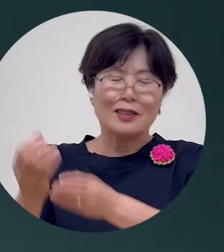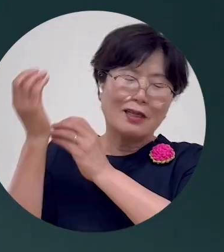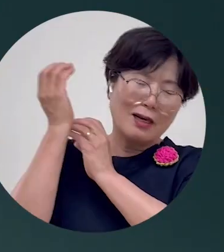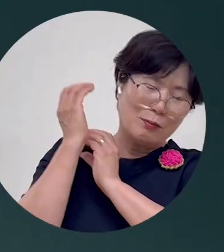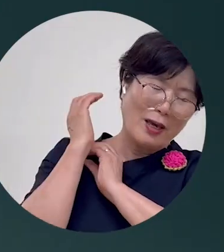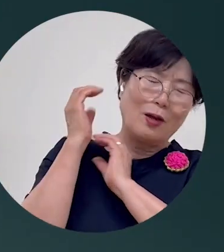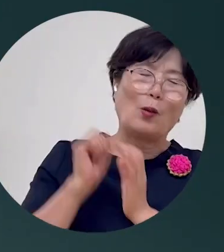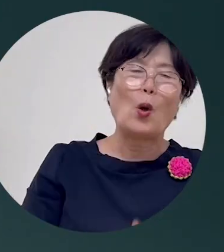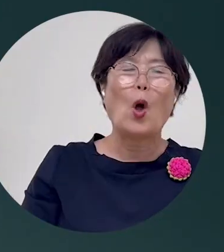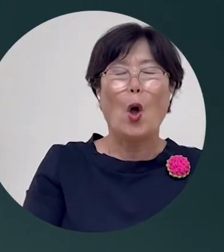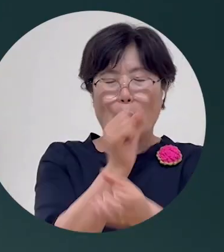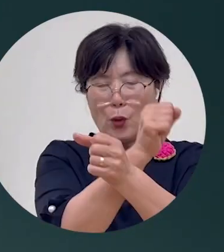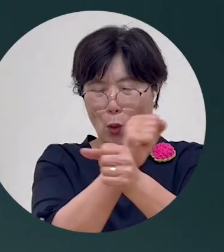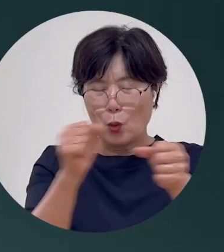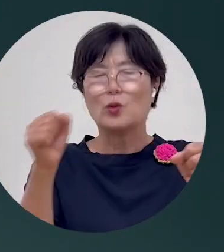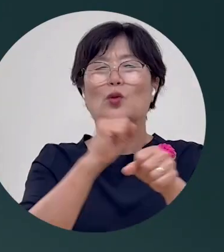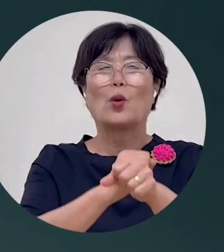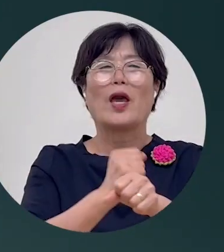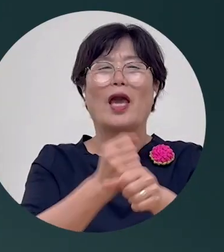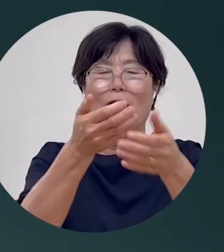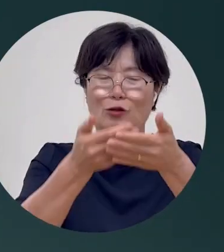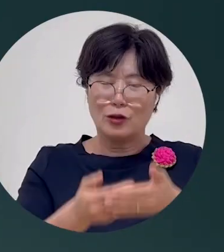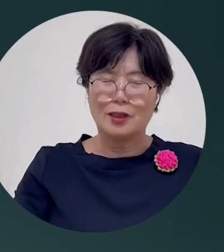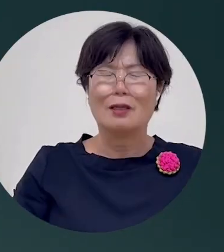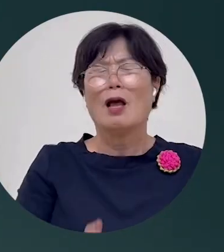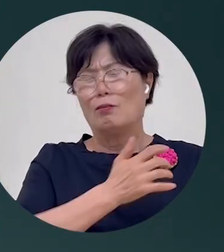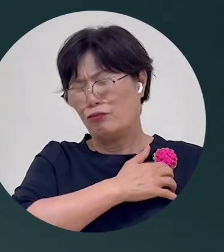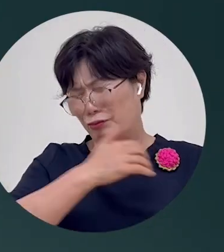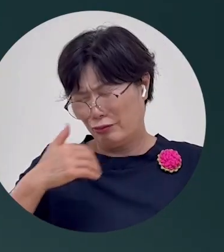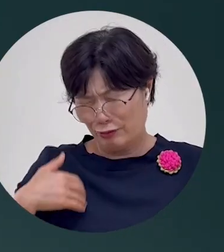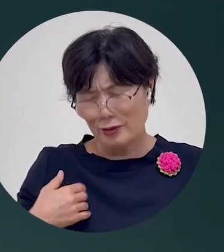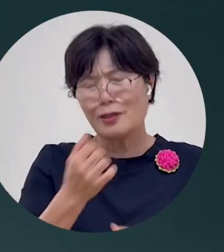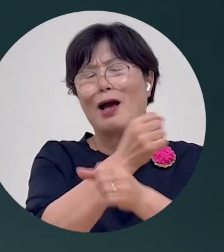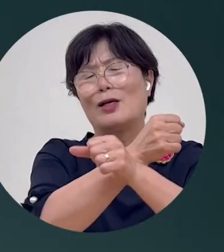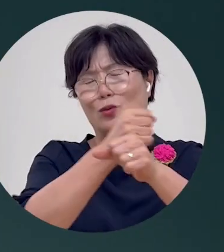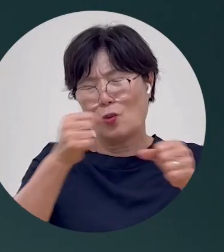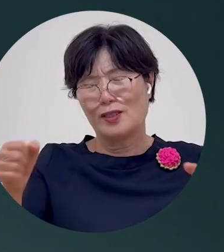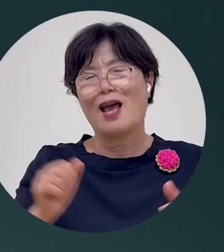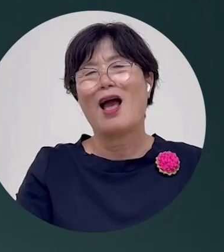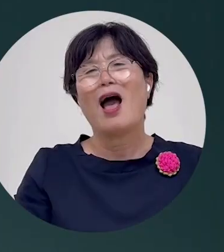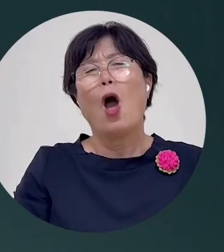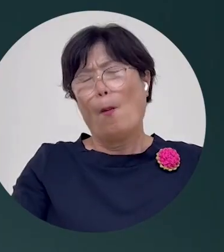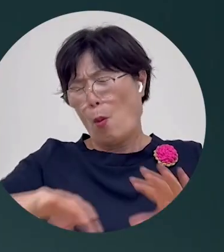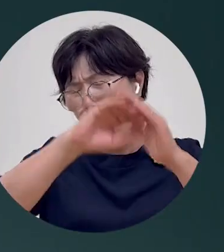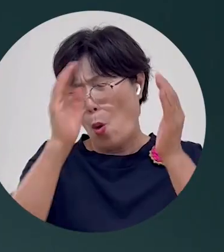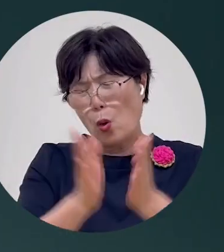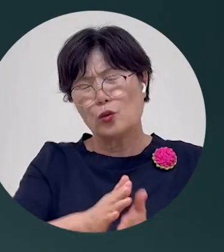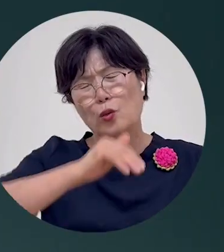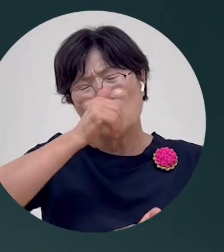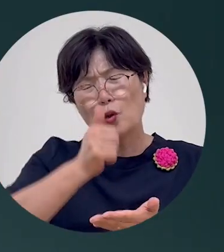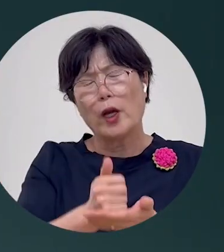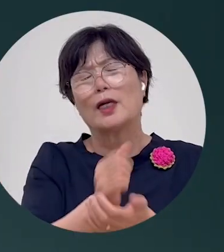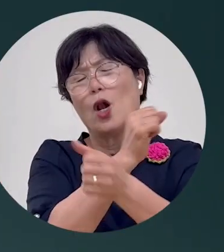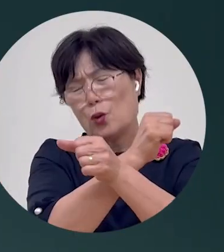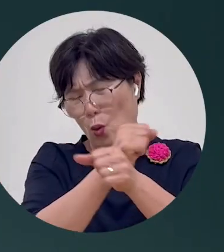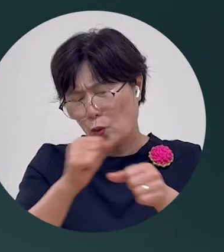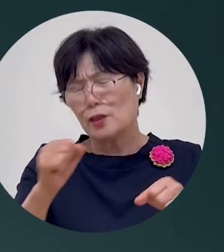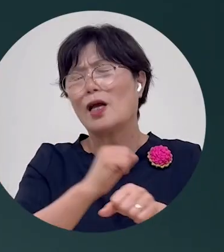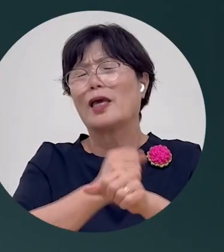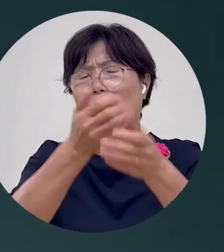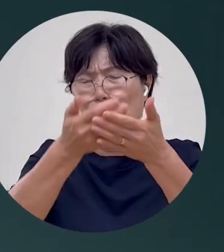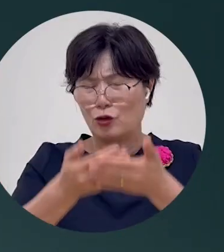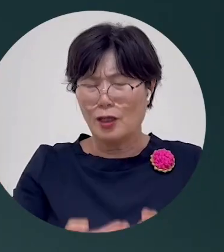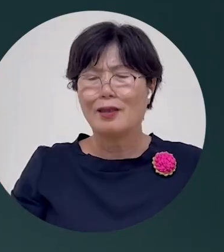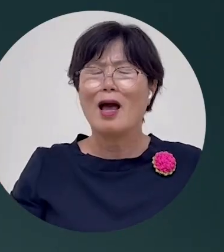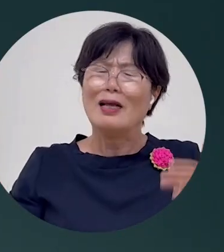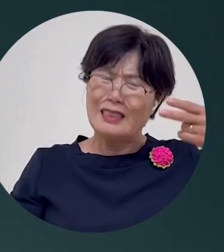주시는 오늘 여기 풍성한 속량이라는 단어도 있고 그 모든 죄악에서 속량해 주셨다는 단어가